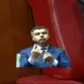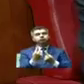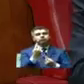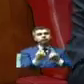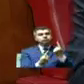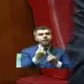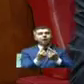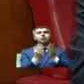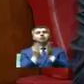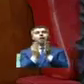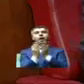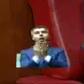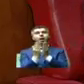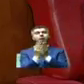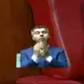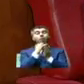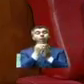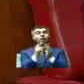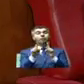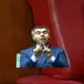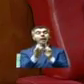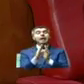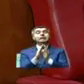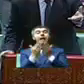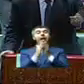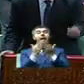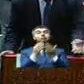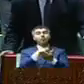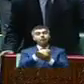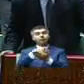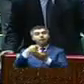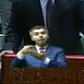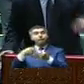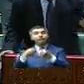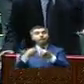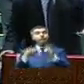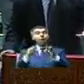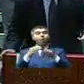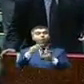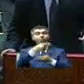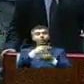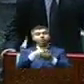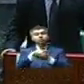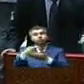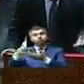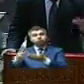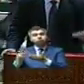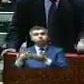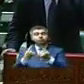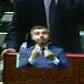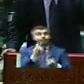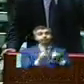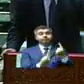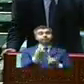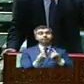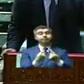الطلبة ويفرضون كتيبات لا قيمة علمية لها، بقدر ما أنها تدر ربحا